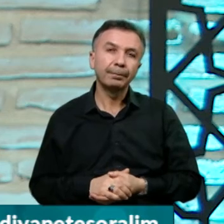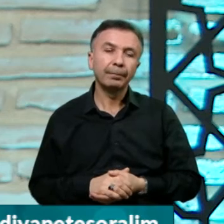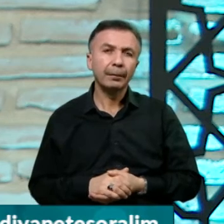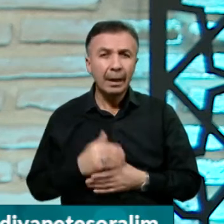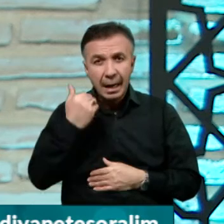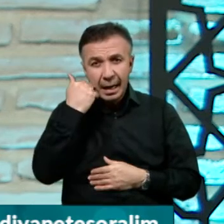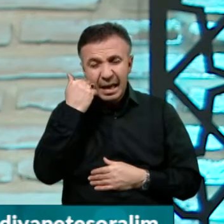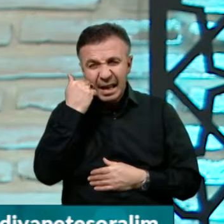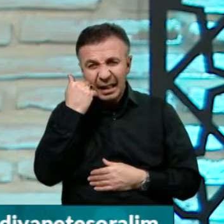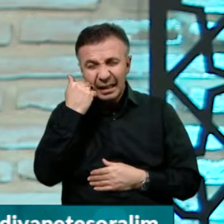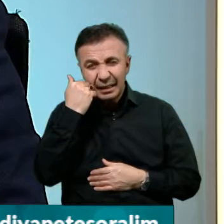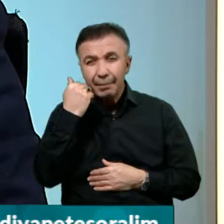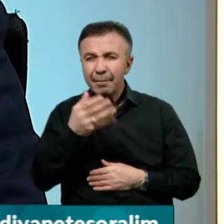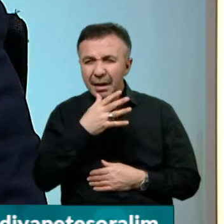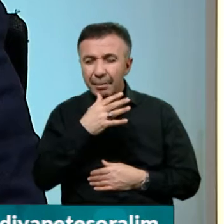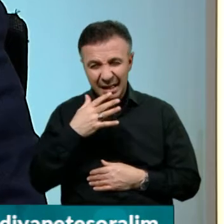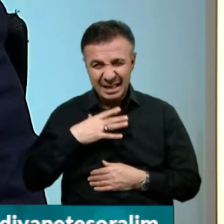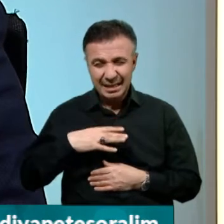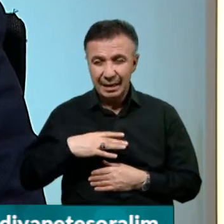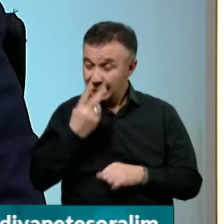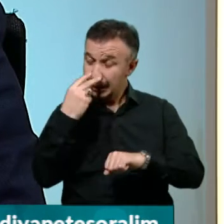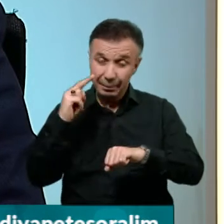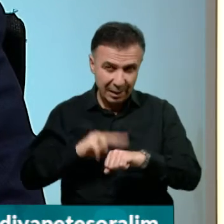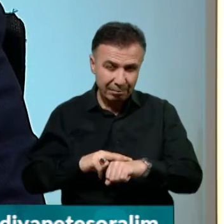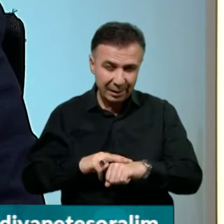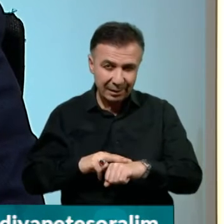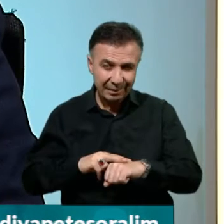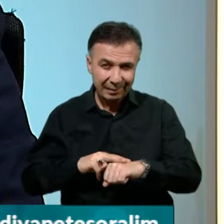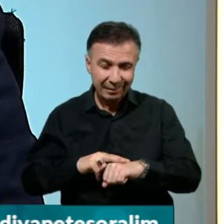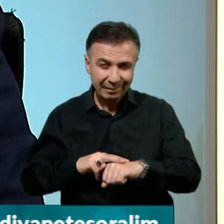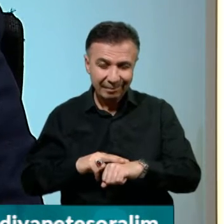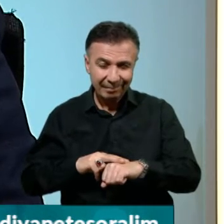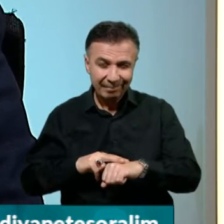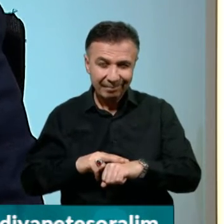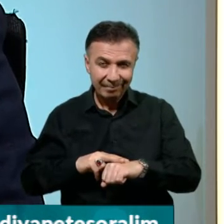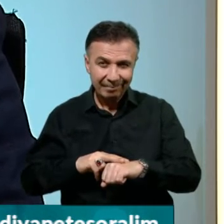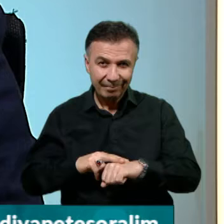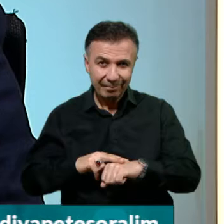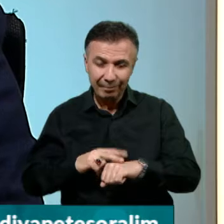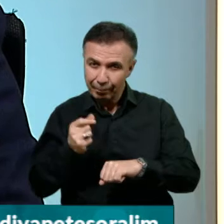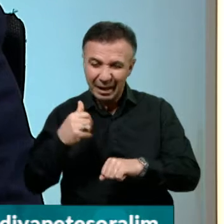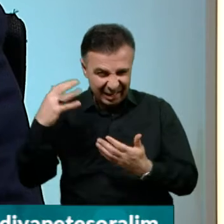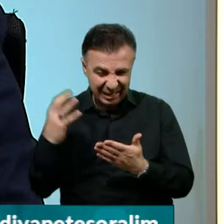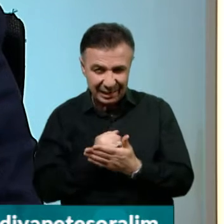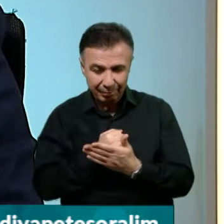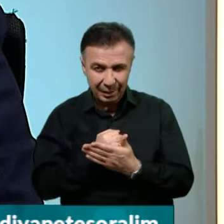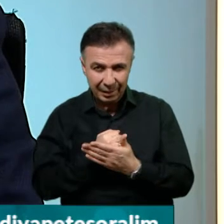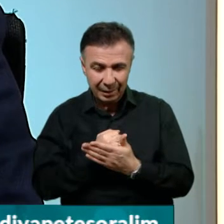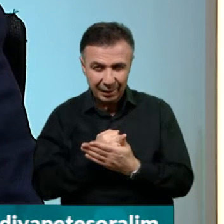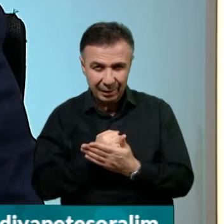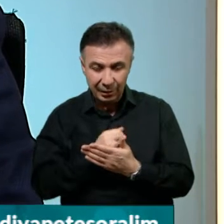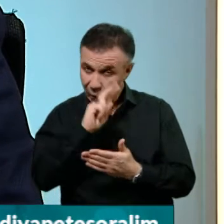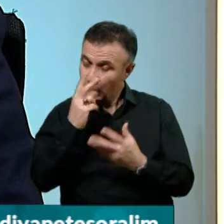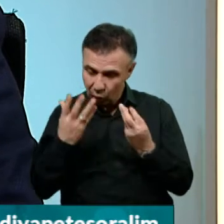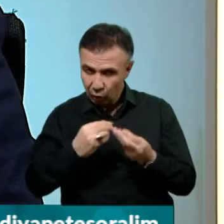Yalan yere yemin etmek. Ne dersiniz hocam? Hele ki yani, Kur'an'a kavlu zur tabiri var. Bir de yeminlerden biliyorsun